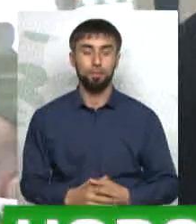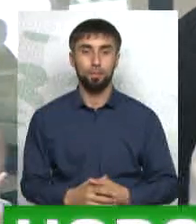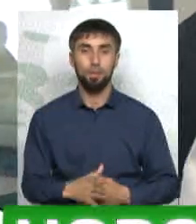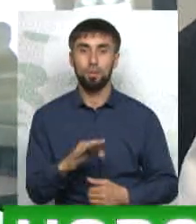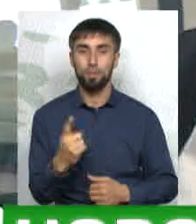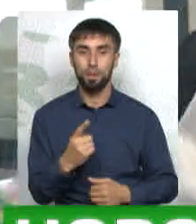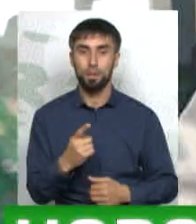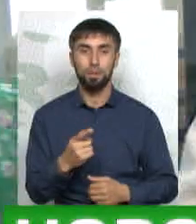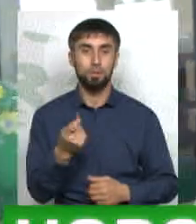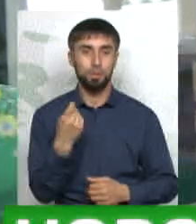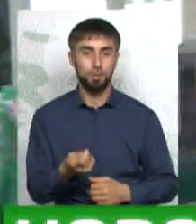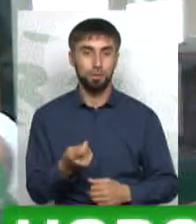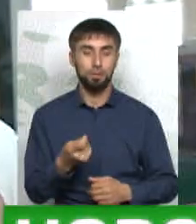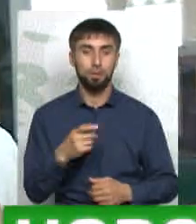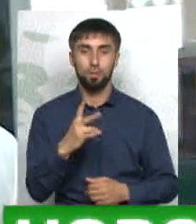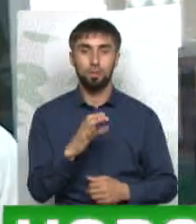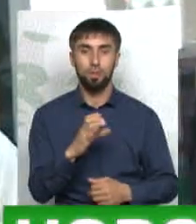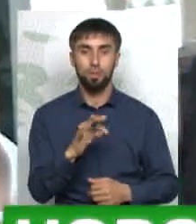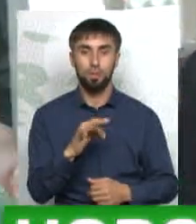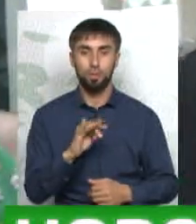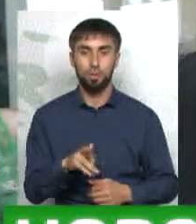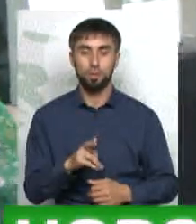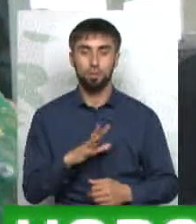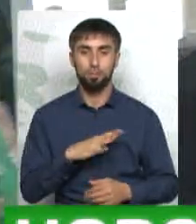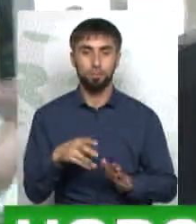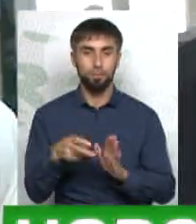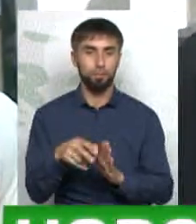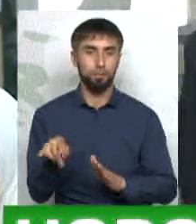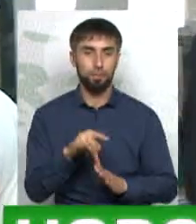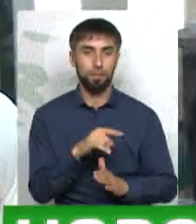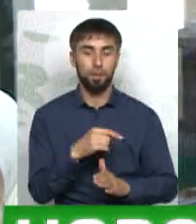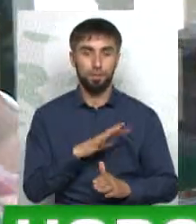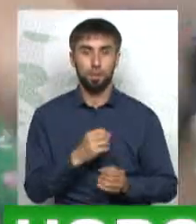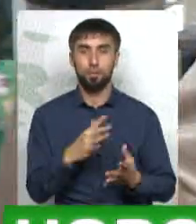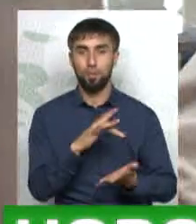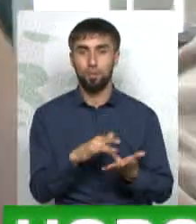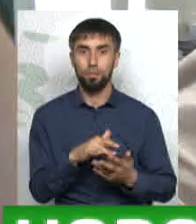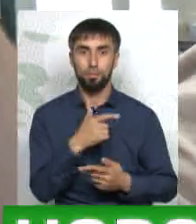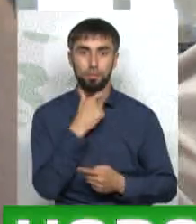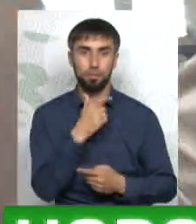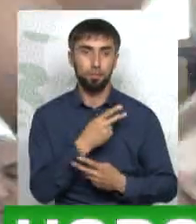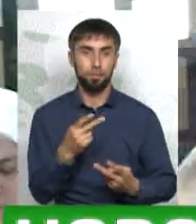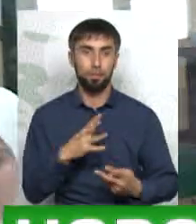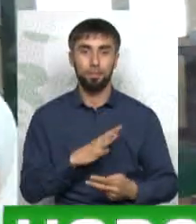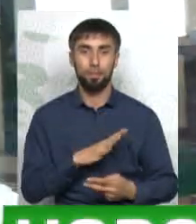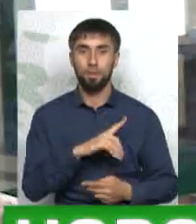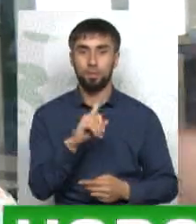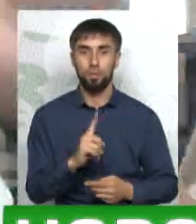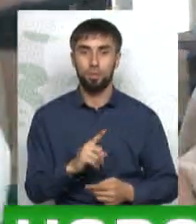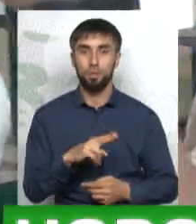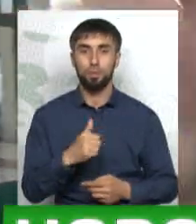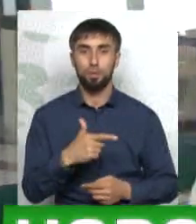Во-первых, и дешевле. Мы с пересадкой с Новосибирска вообще летим. И посмотрели заодно несколько городов. И побывали и в Грозном,